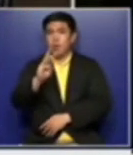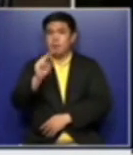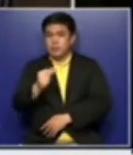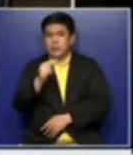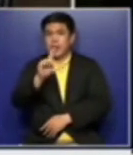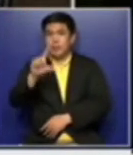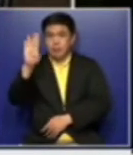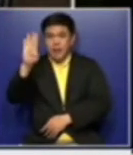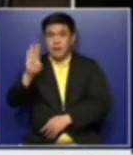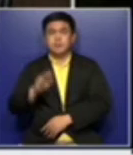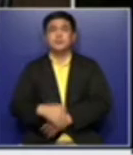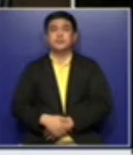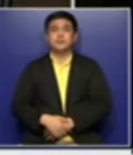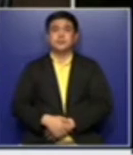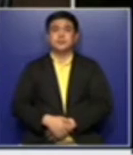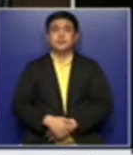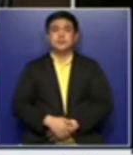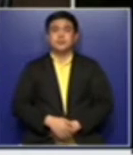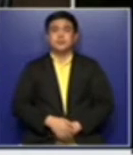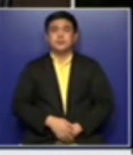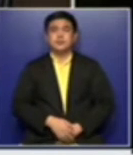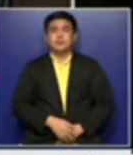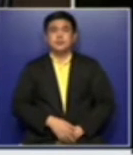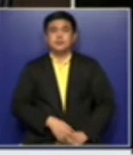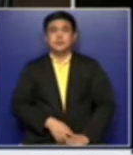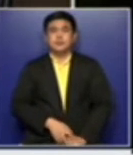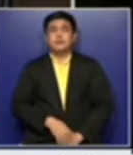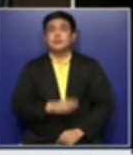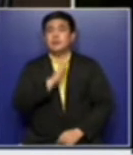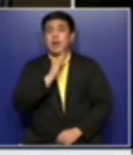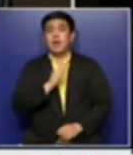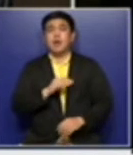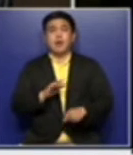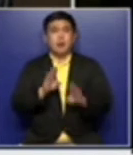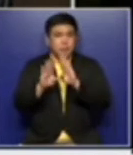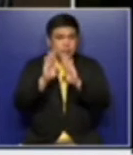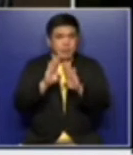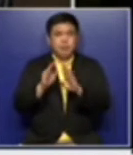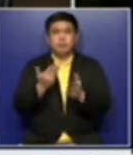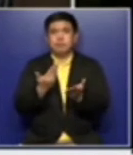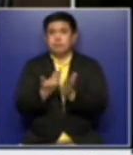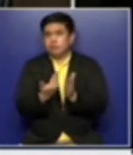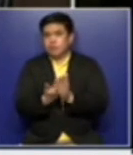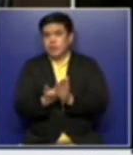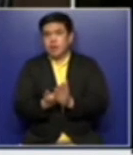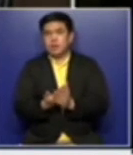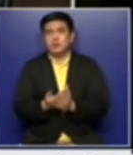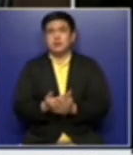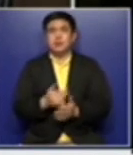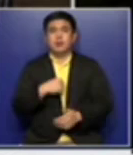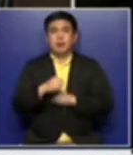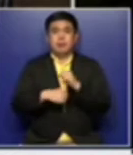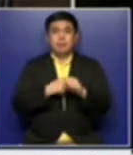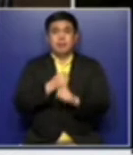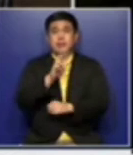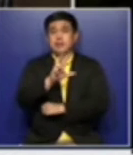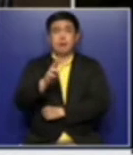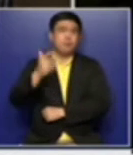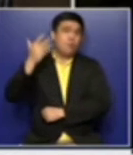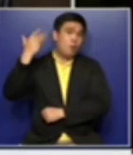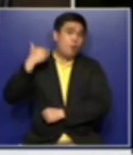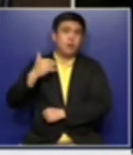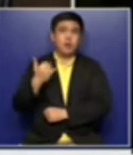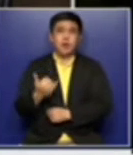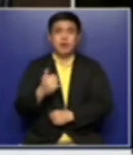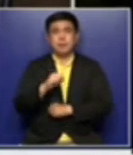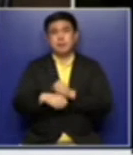260,000 ล้านบาทเมื่อเปรียบเทียบกันจากยอดเงินคงคลัง3ปีที่ผ่านมานับตั้งแต่ปี